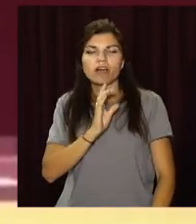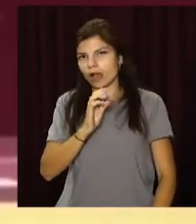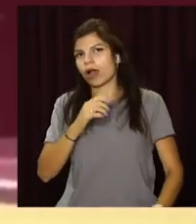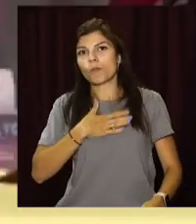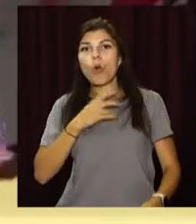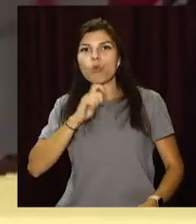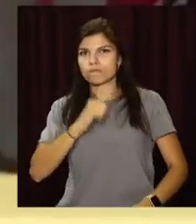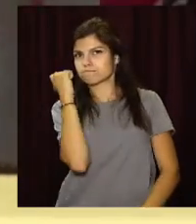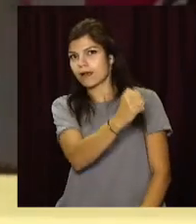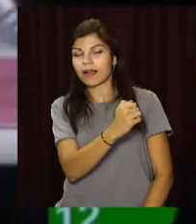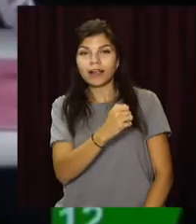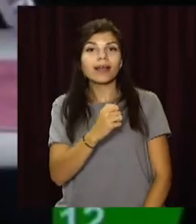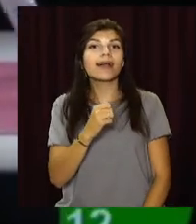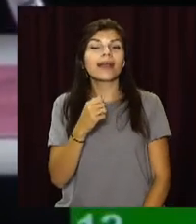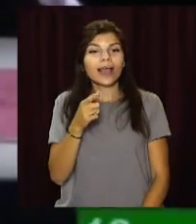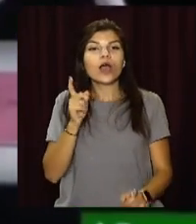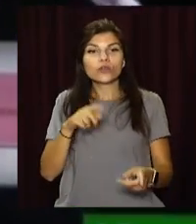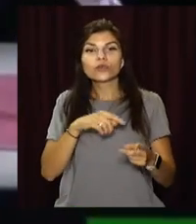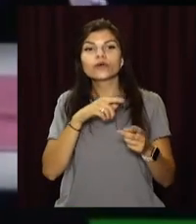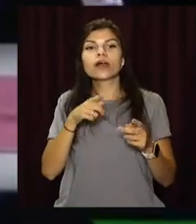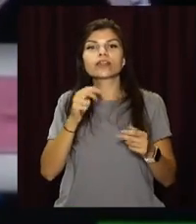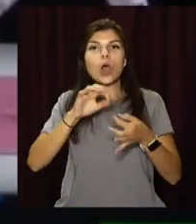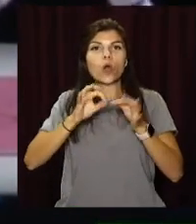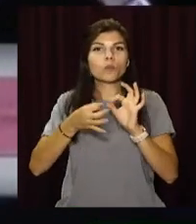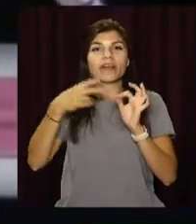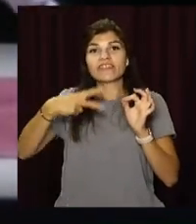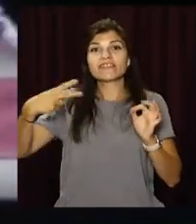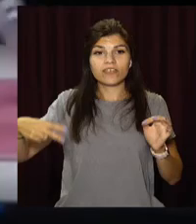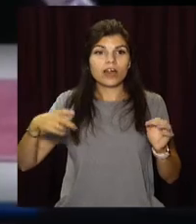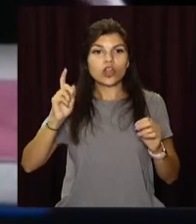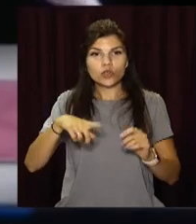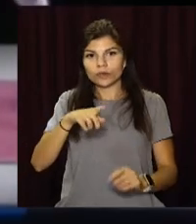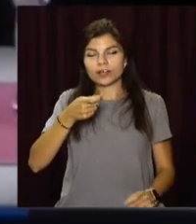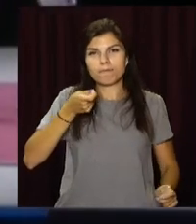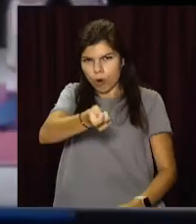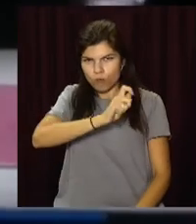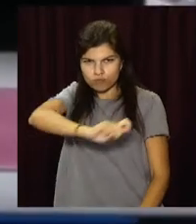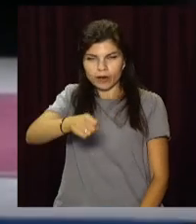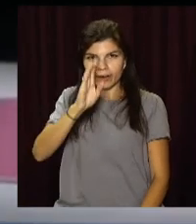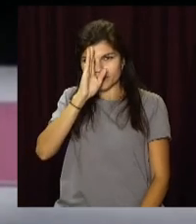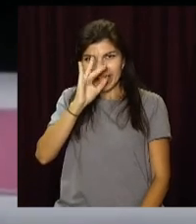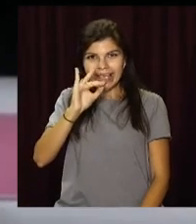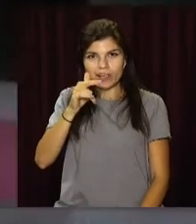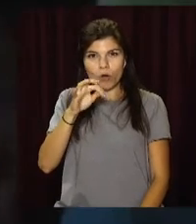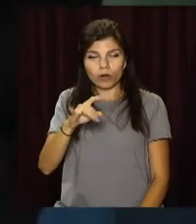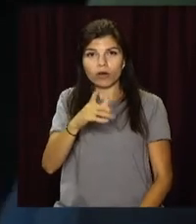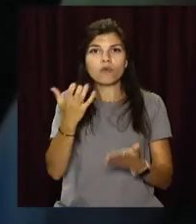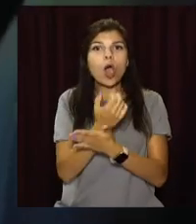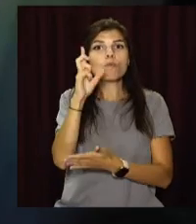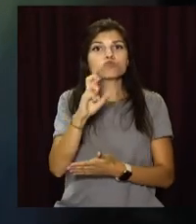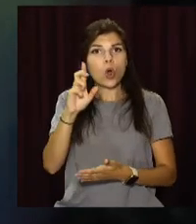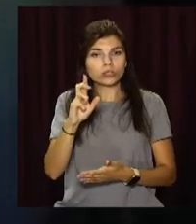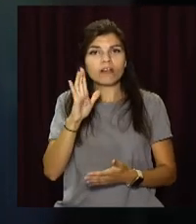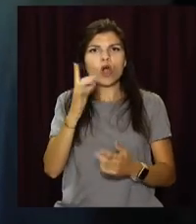Другу ж медаль у скарбничку української збірної на Олімпіаді 2020 завоював шпажист Ігор Рейзлін. Він здобув бронзу